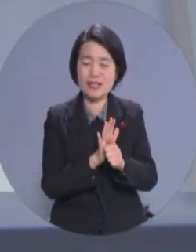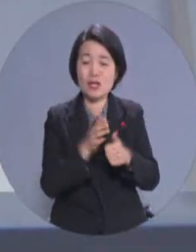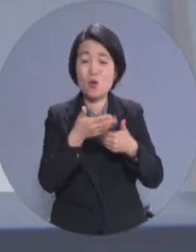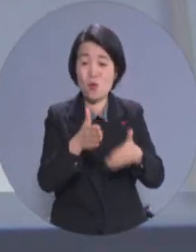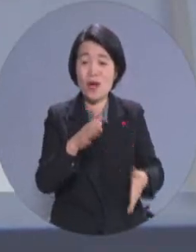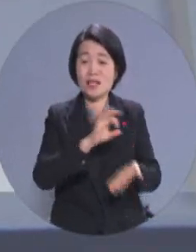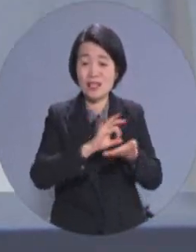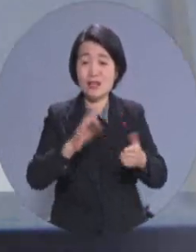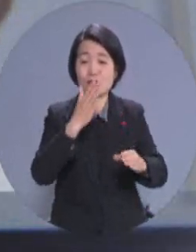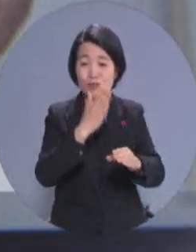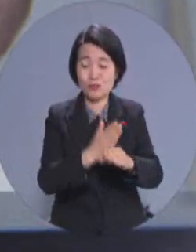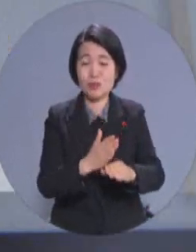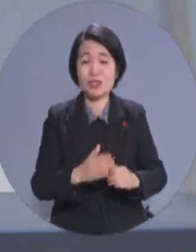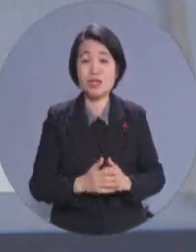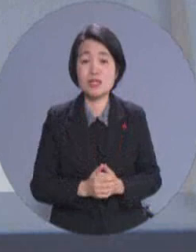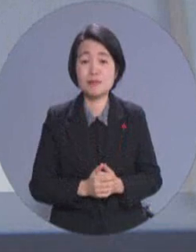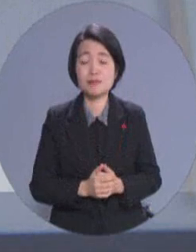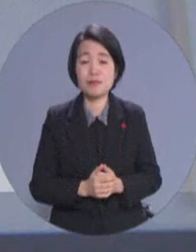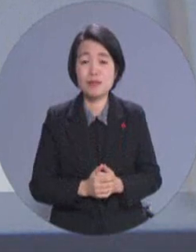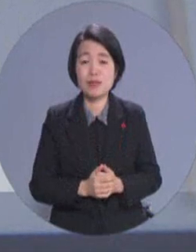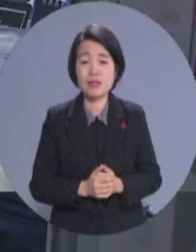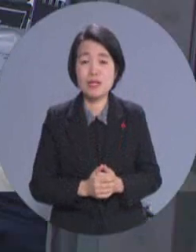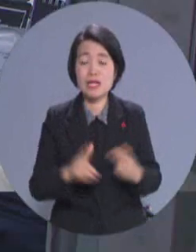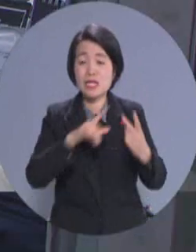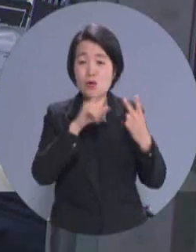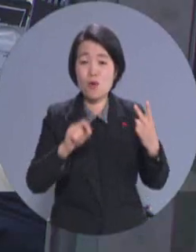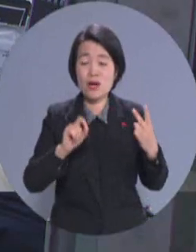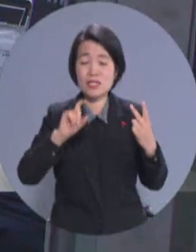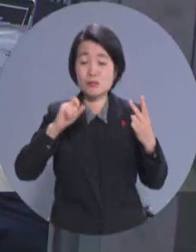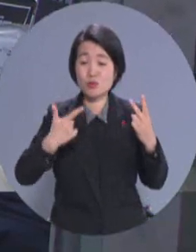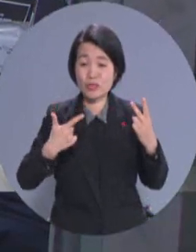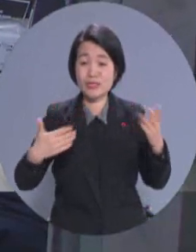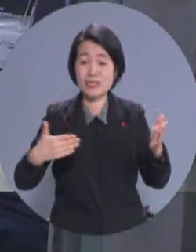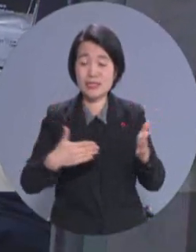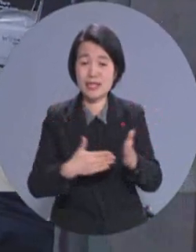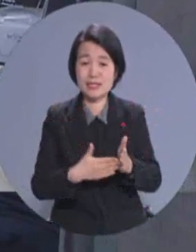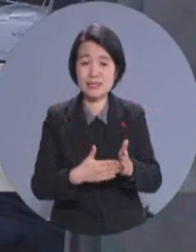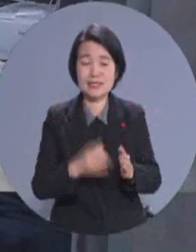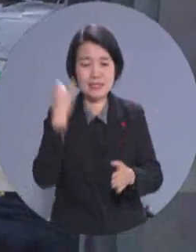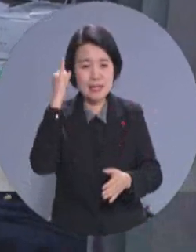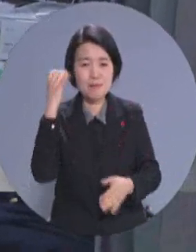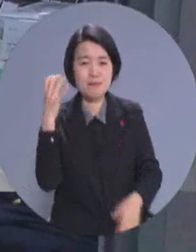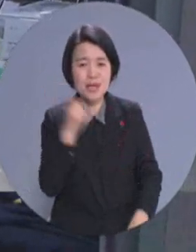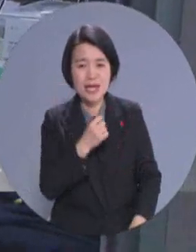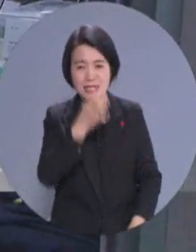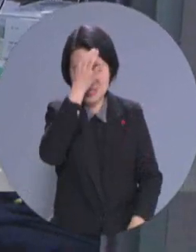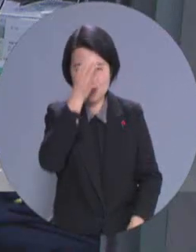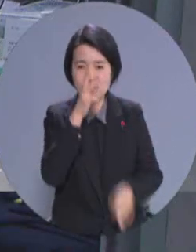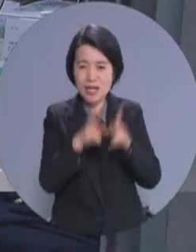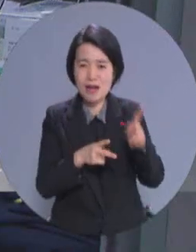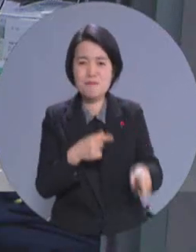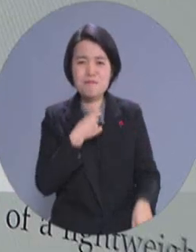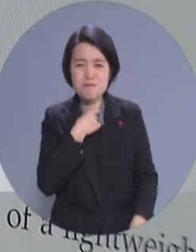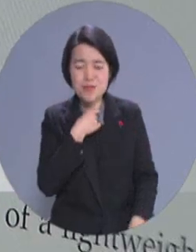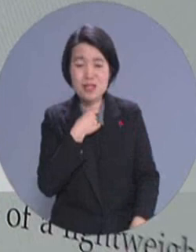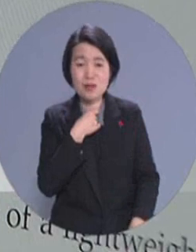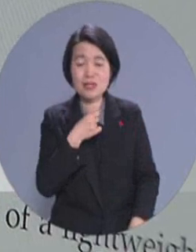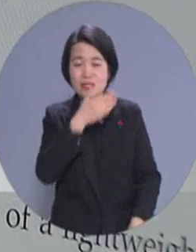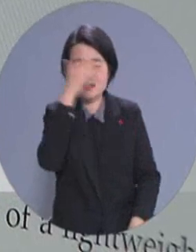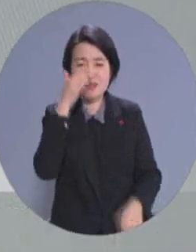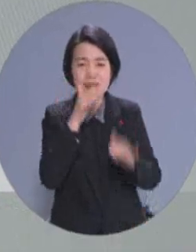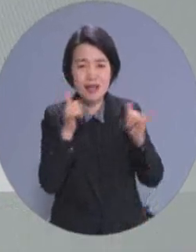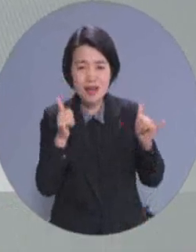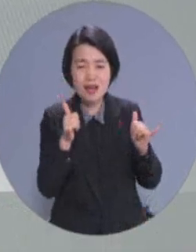있다고 밝혔습니다 순천시는 다음 달 16일까지 우수한 창업 아이템과 기술 사업 의지를 가진 청년